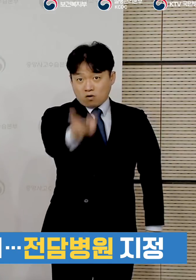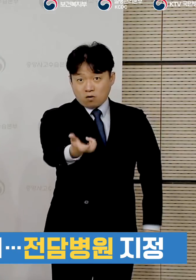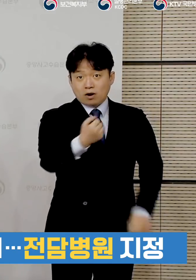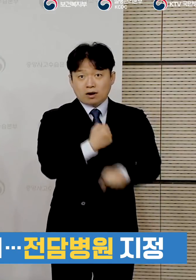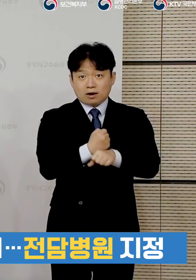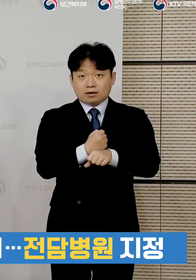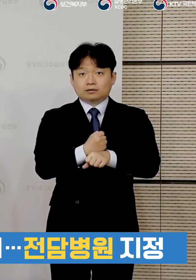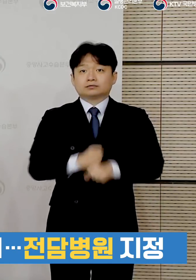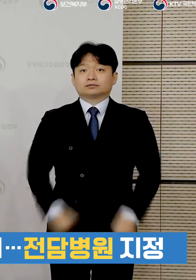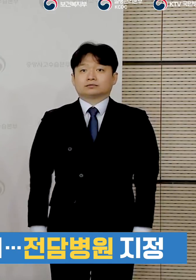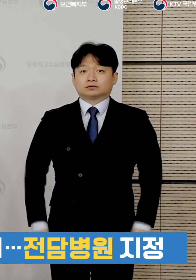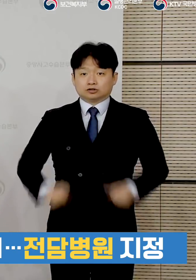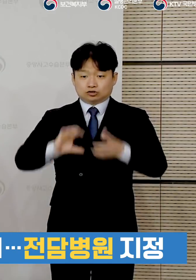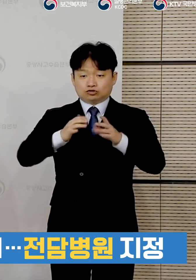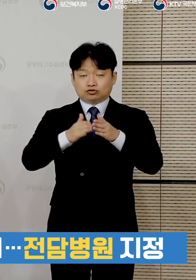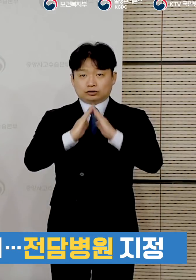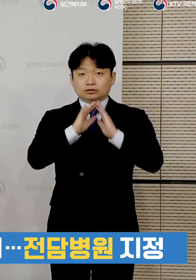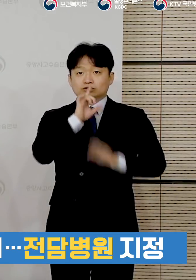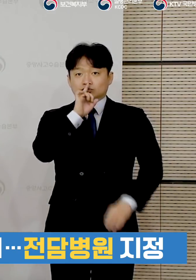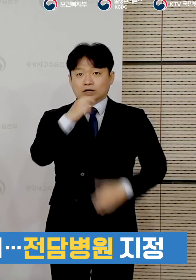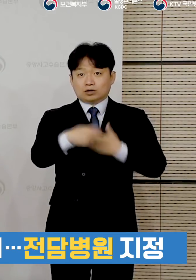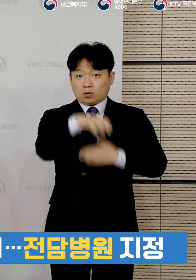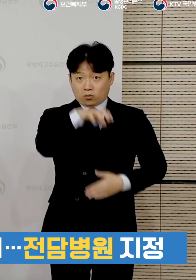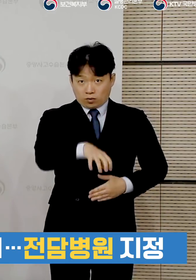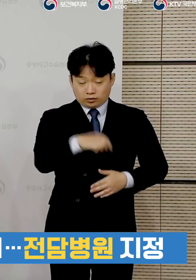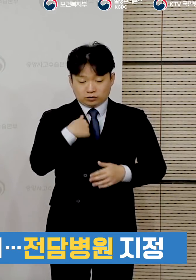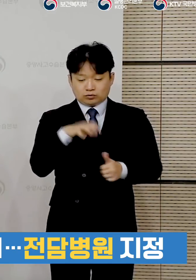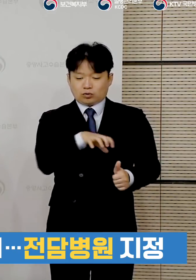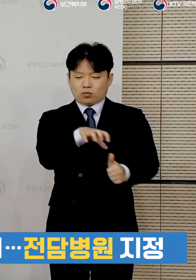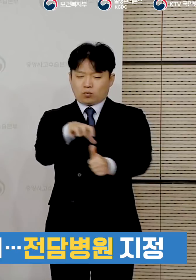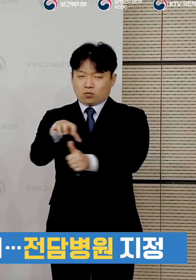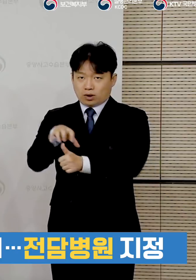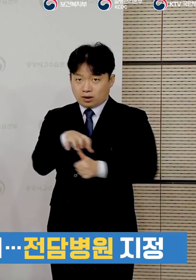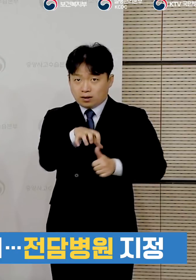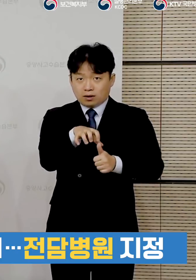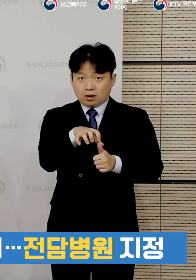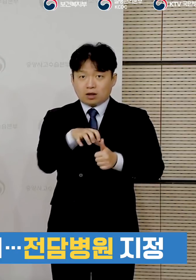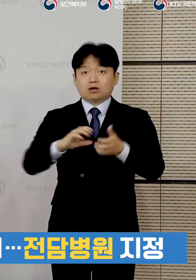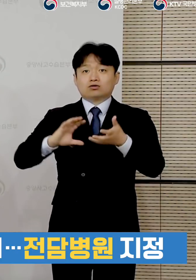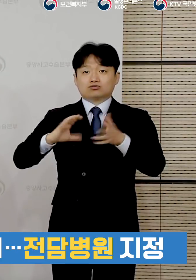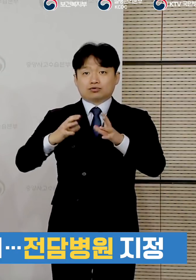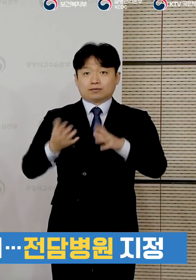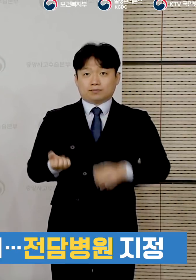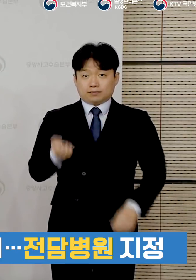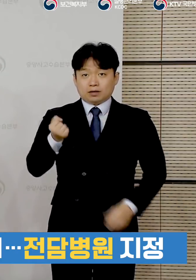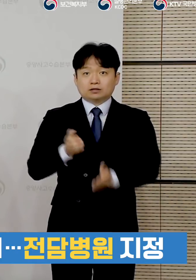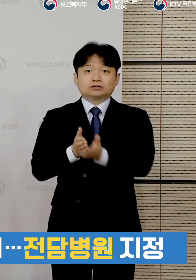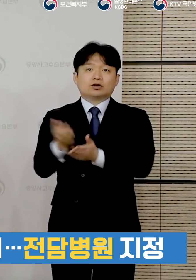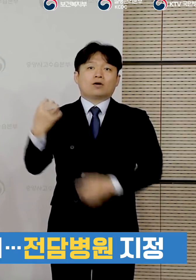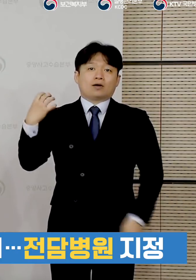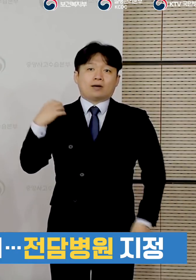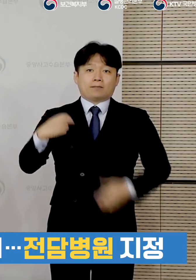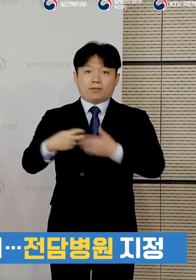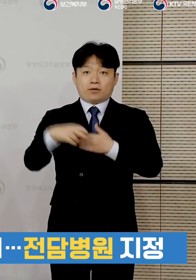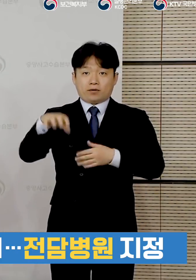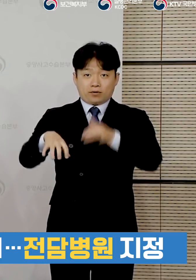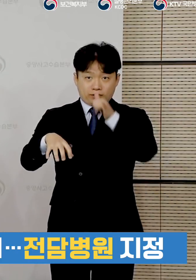그 국립중앙의료원의 통제하에 저희가 가지고 있는 그 국가의 전담병원이